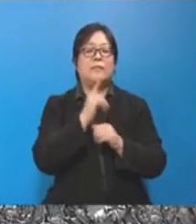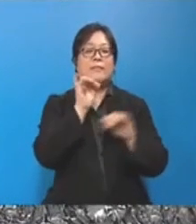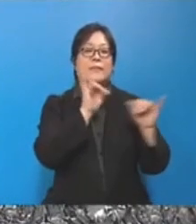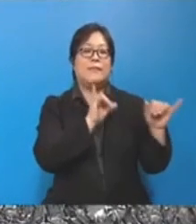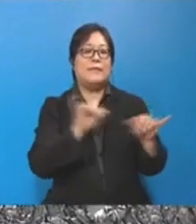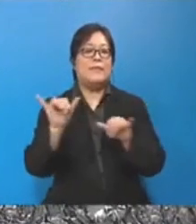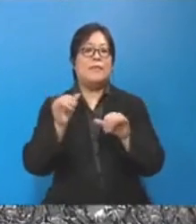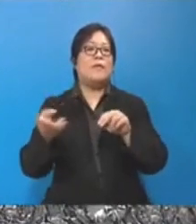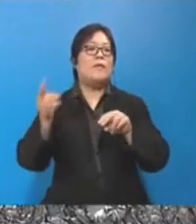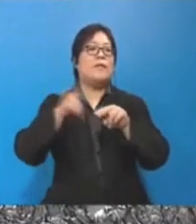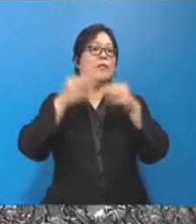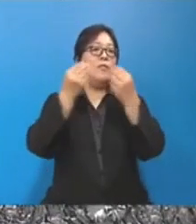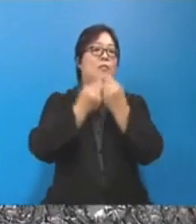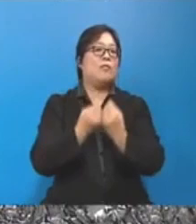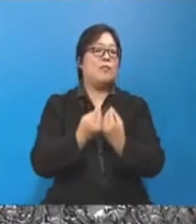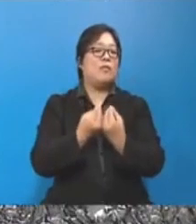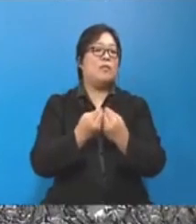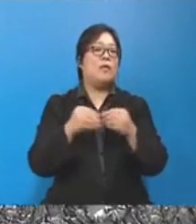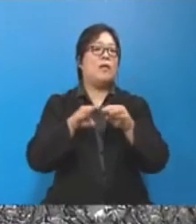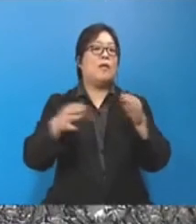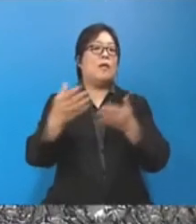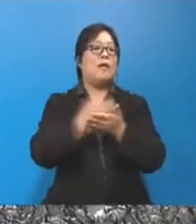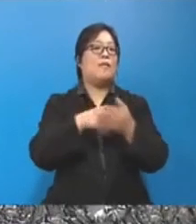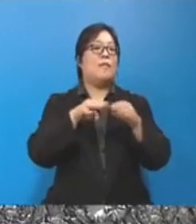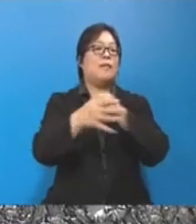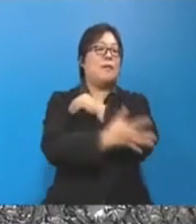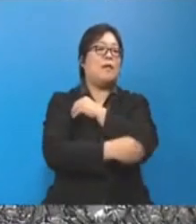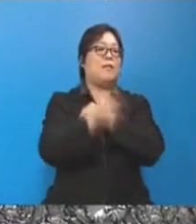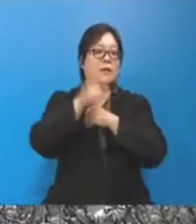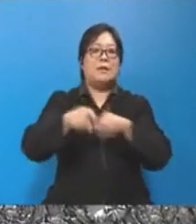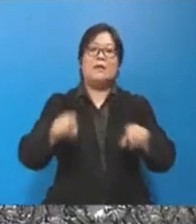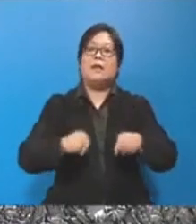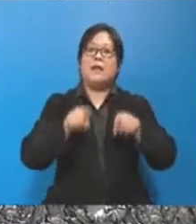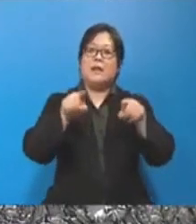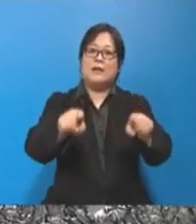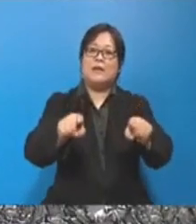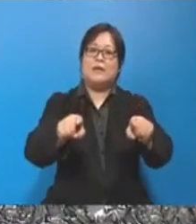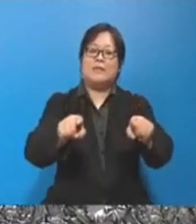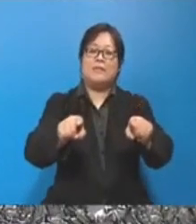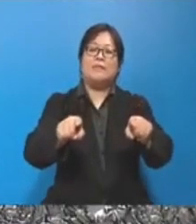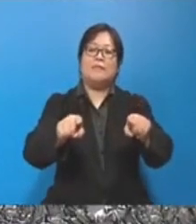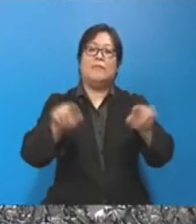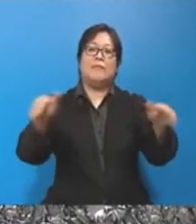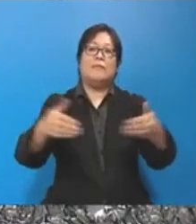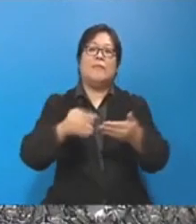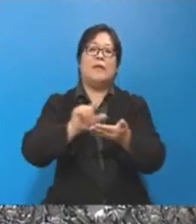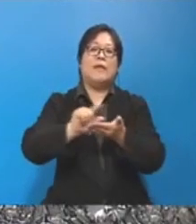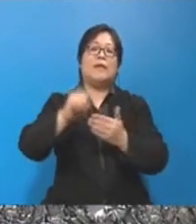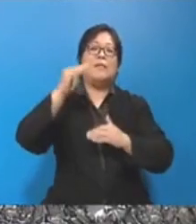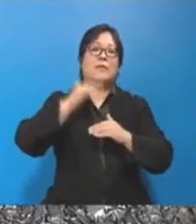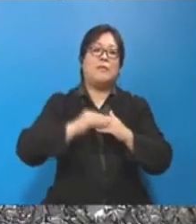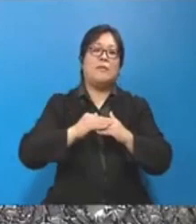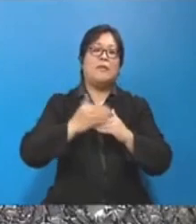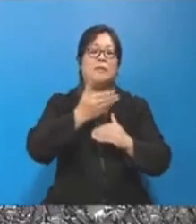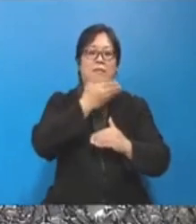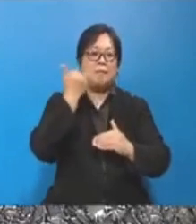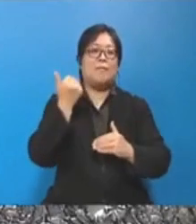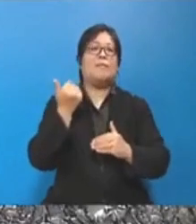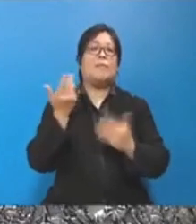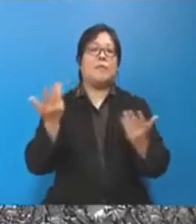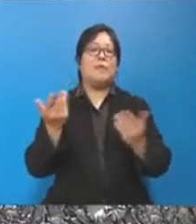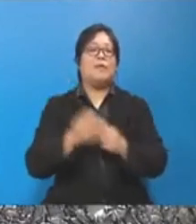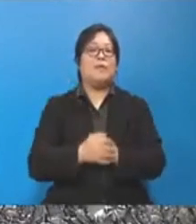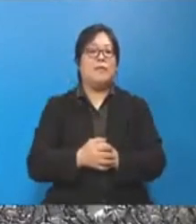juga dengan peningkatan paras pendapatan garis kemiskinan jacket Sundari dengan pengenalan gaji minimal yang lebih bermakna